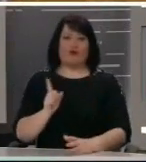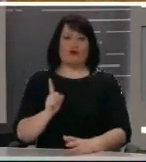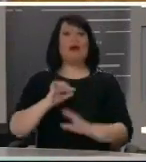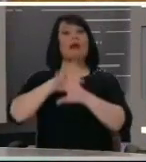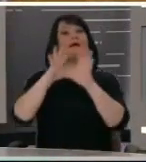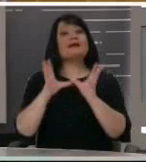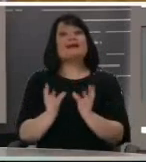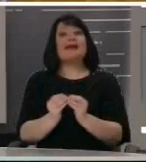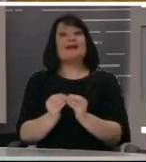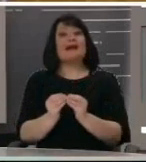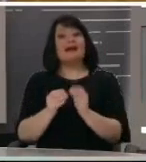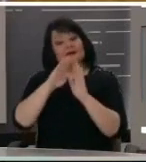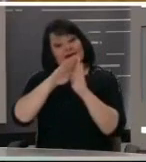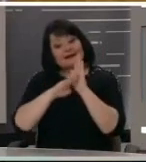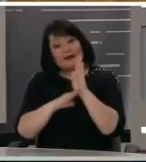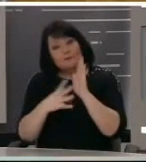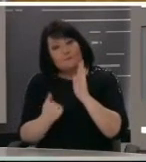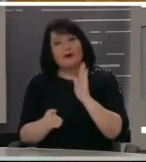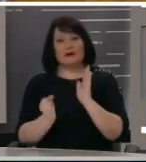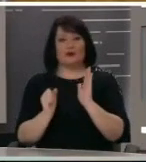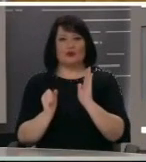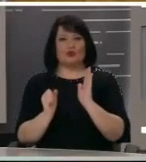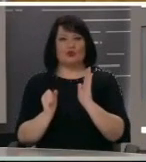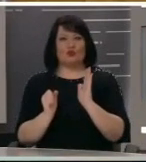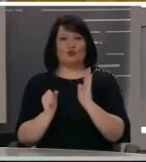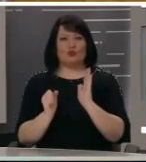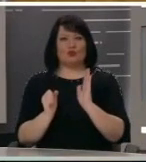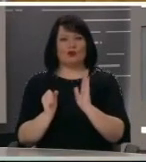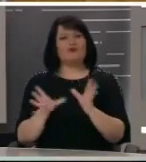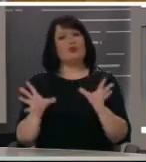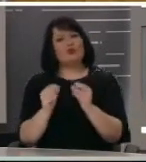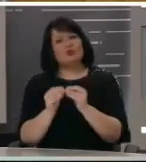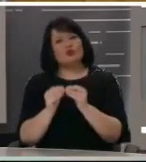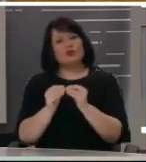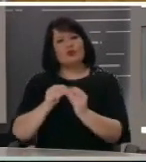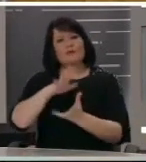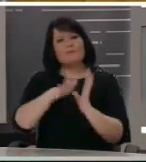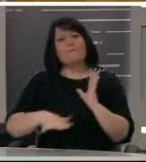γενικός κανόνας υπάρχει και ισχύει παντού.